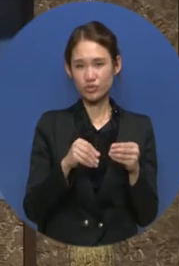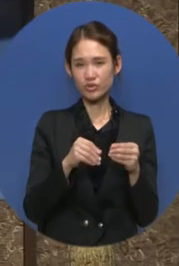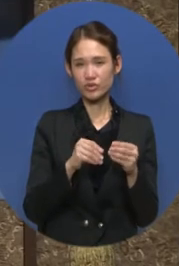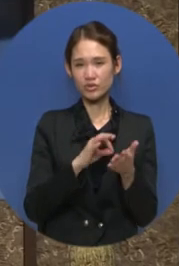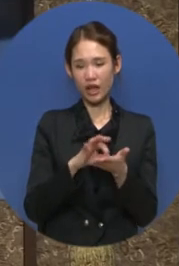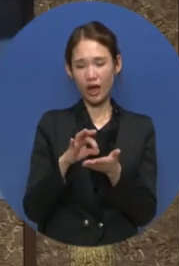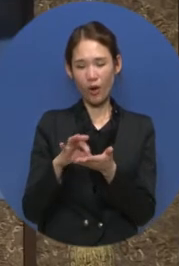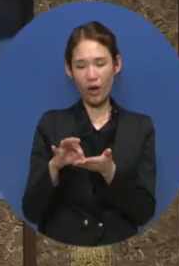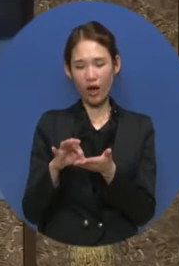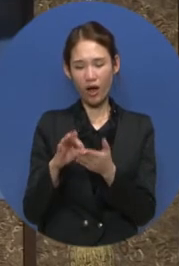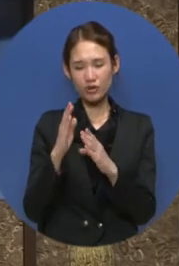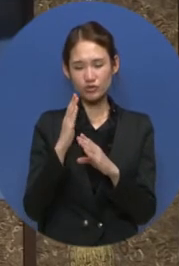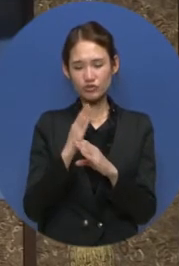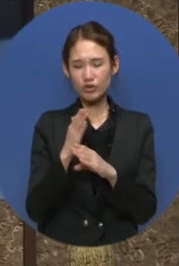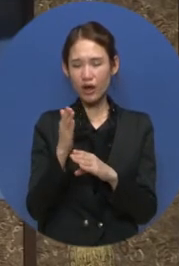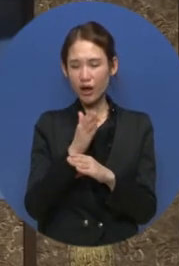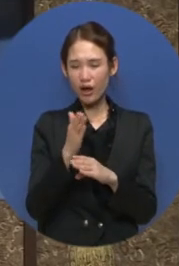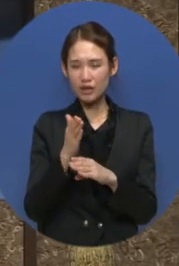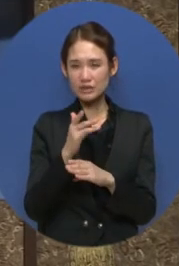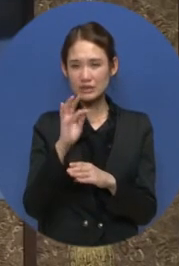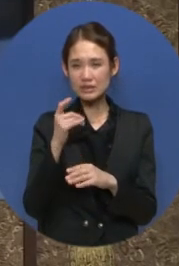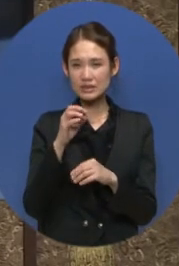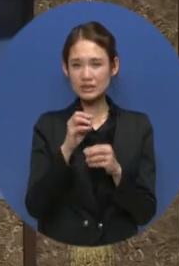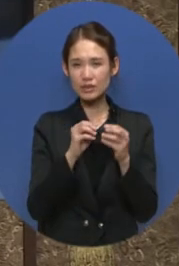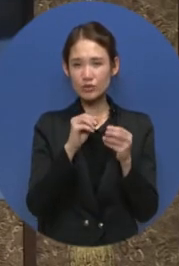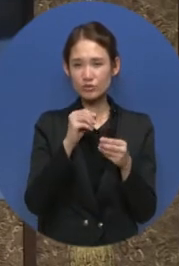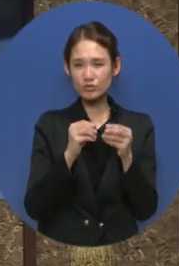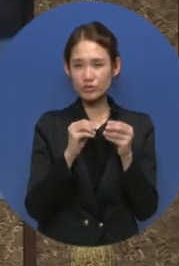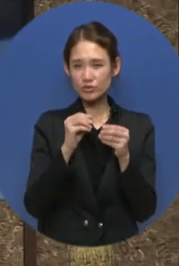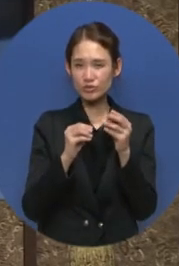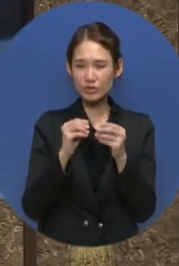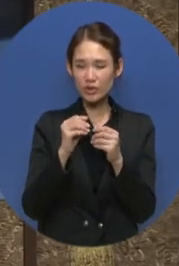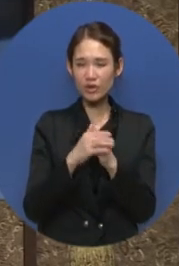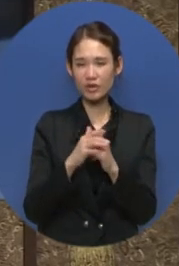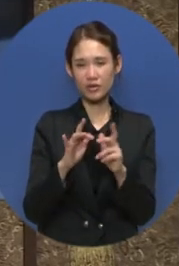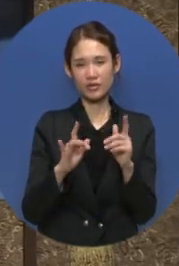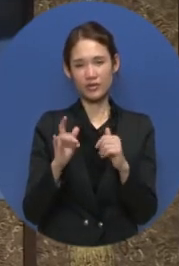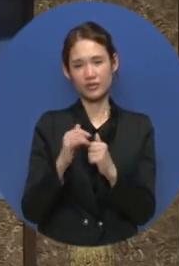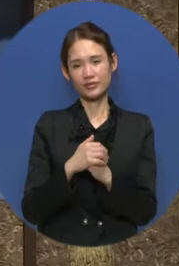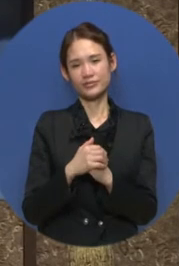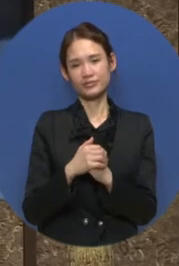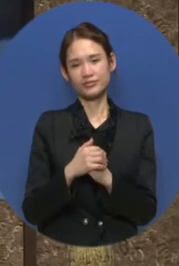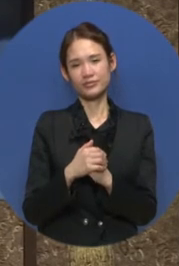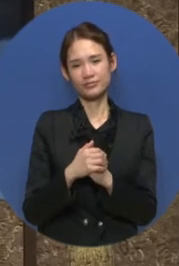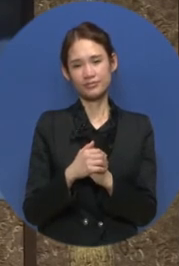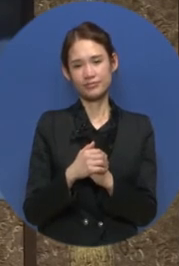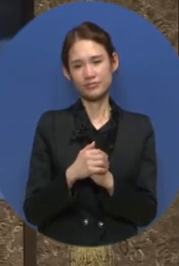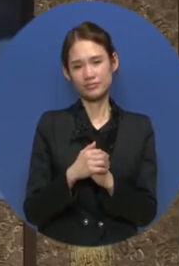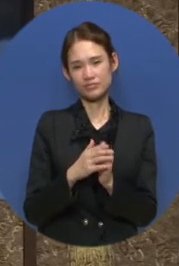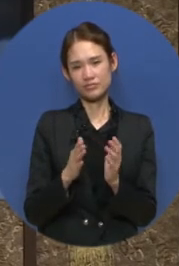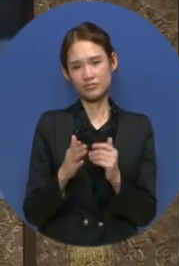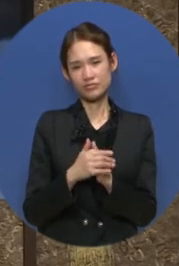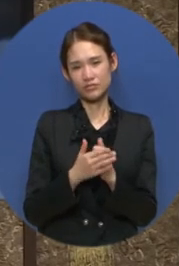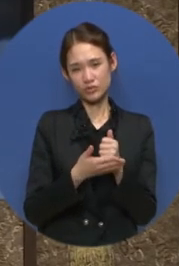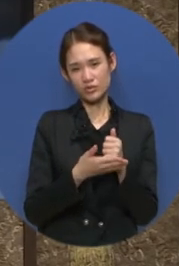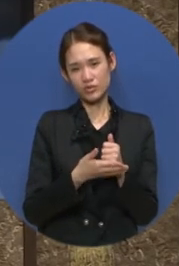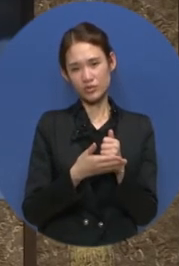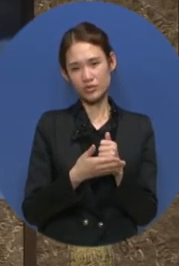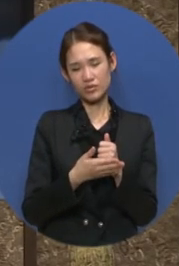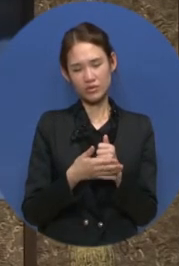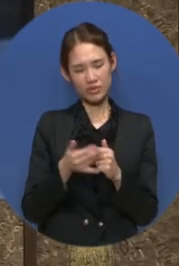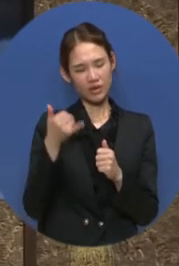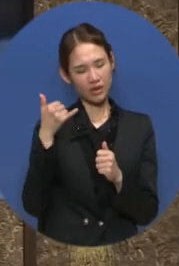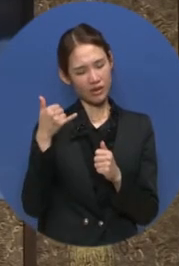보면 네. 한 중간에 쓰다 보면 이제 이게 비누가 흐물흐물 되는 거예요. 그러다 보니 고객들이 막 크레임을